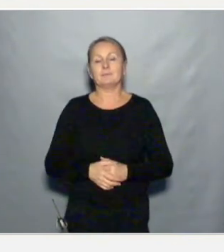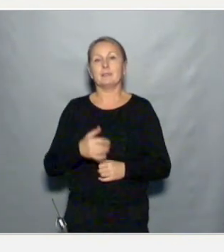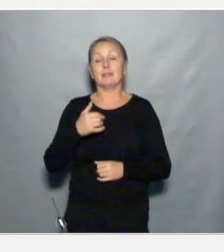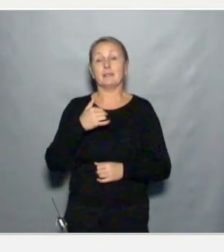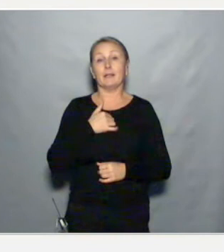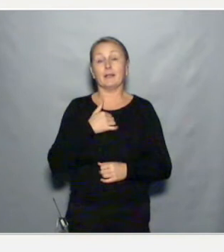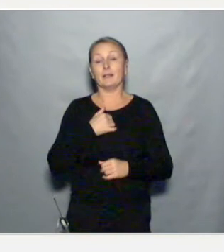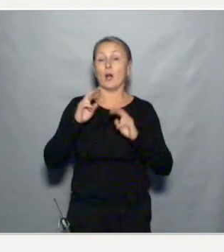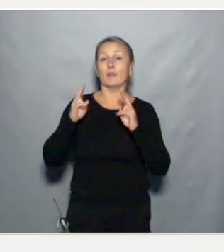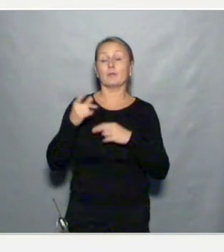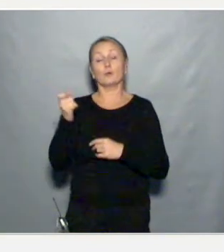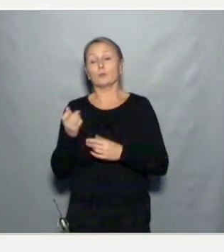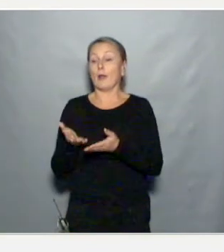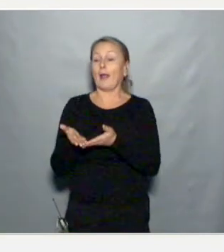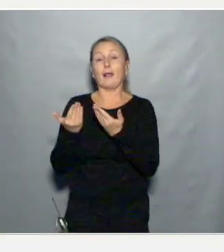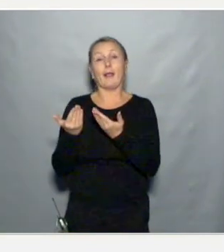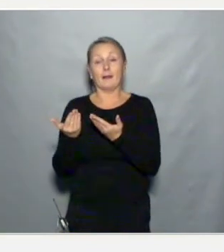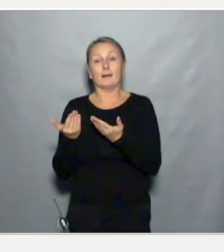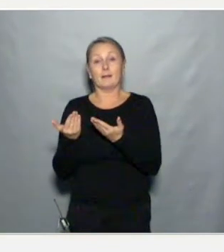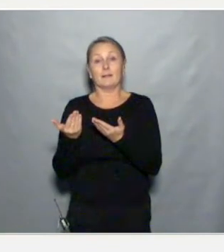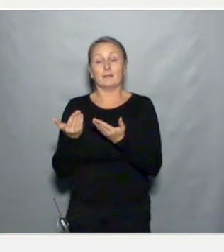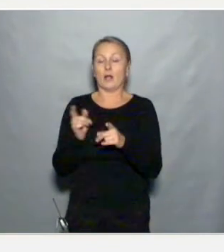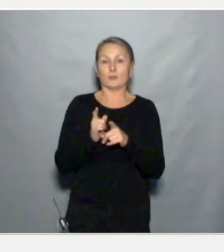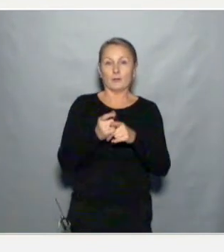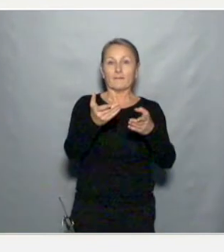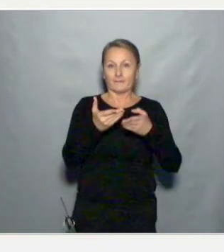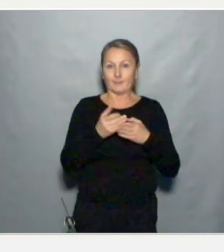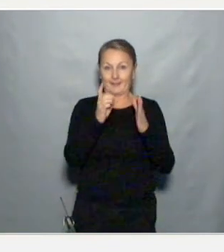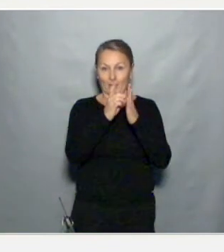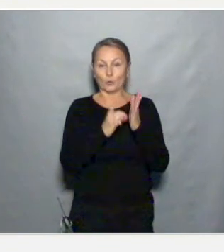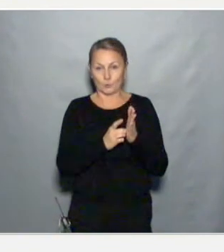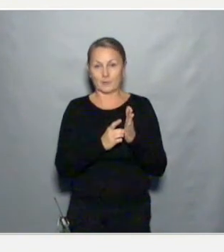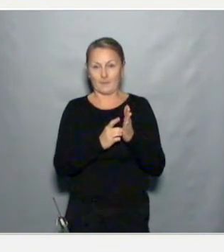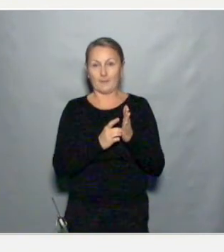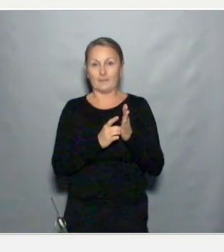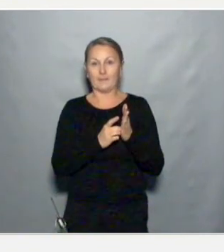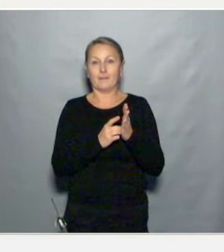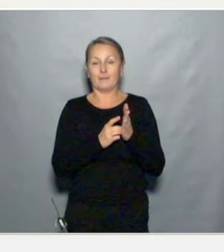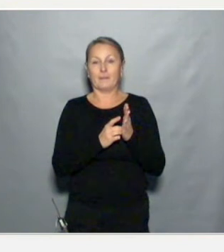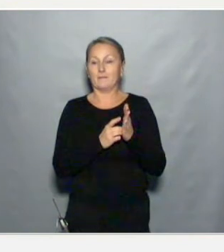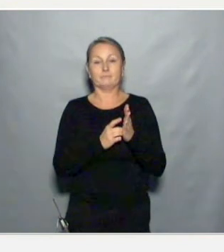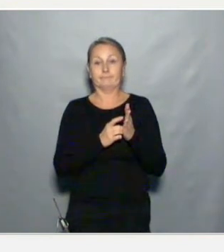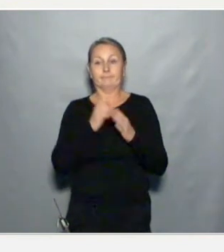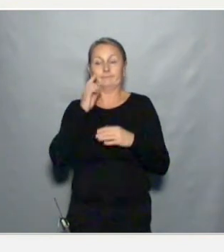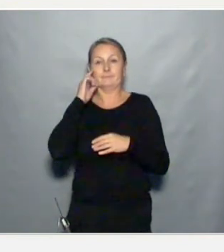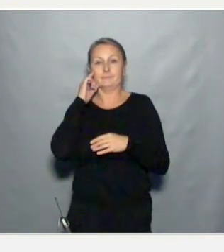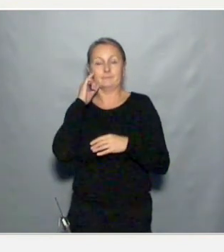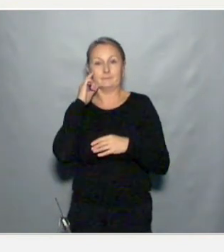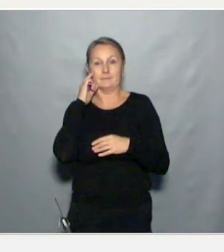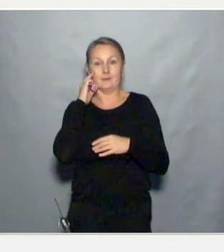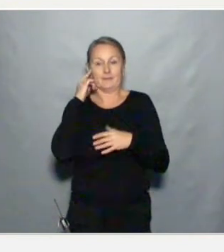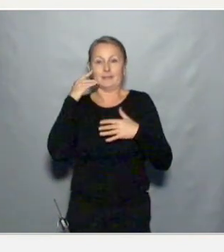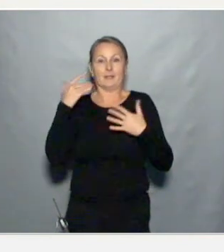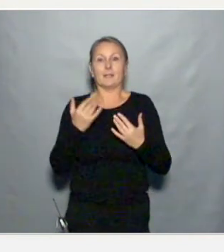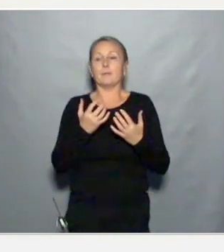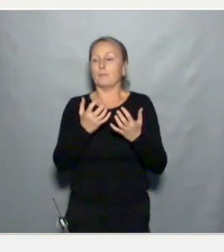Jag använder något så enkelt som att, alltså när jag fick min diagnos, då hade jag liksom ingen aning om att